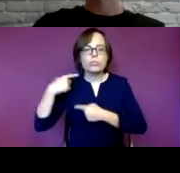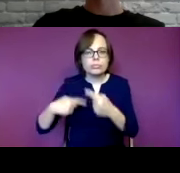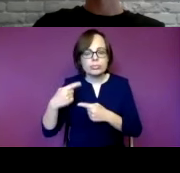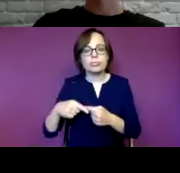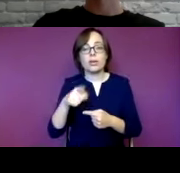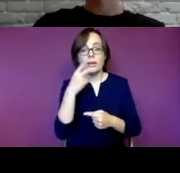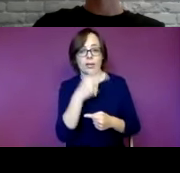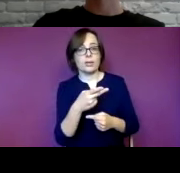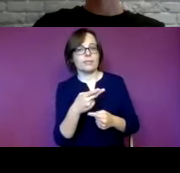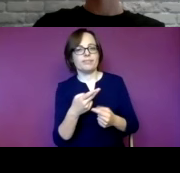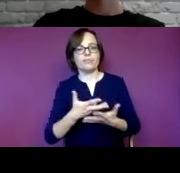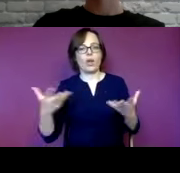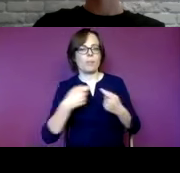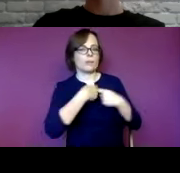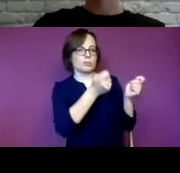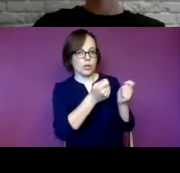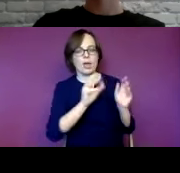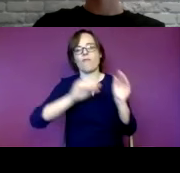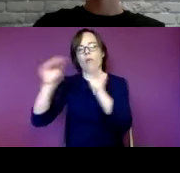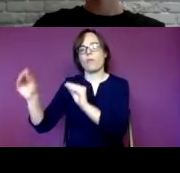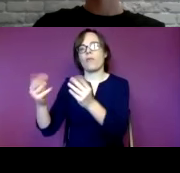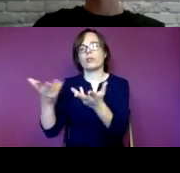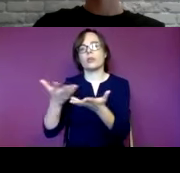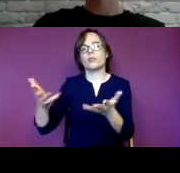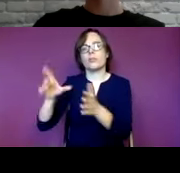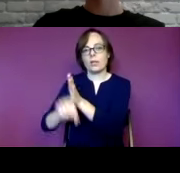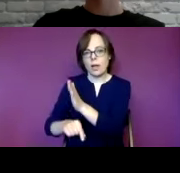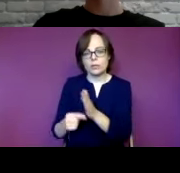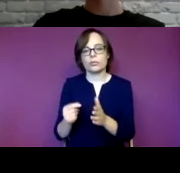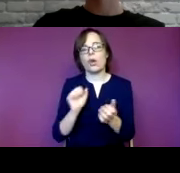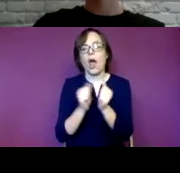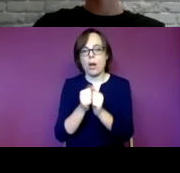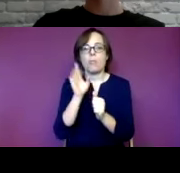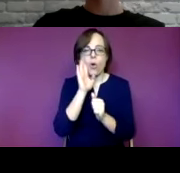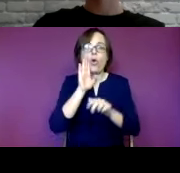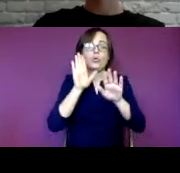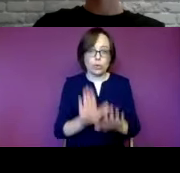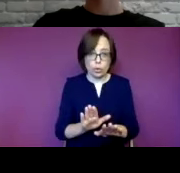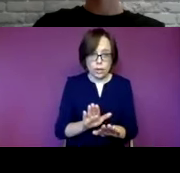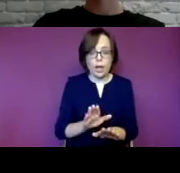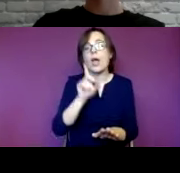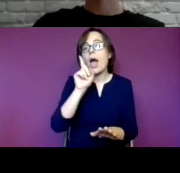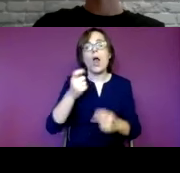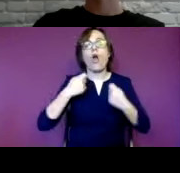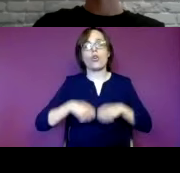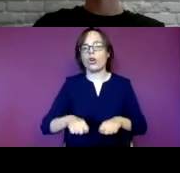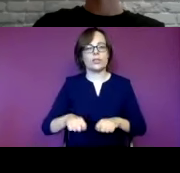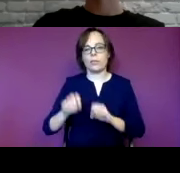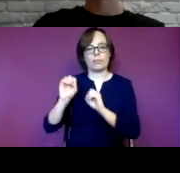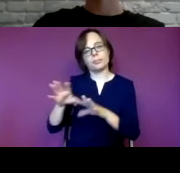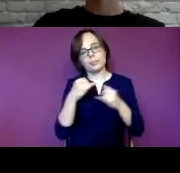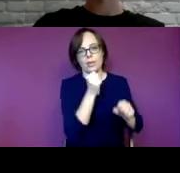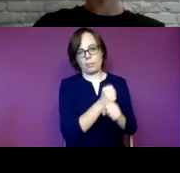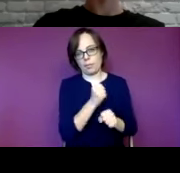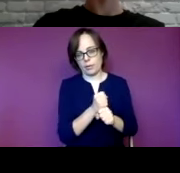tańsze obszary, albo pozostają na tych obszarach, już nie zajmując się rolnictwem. Z